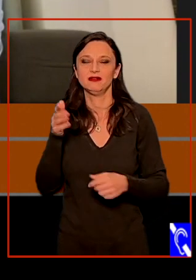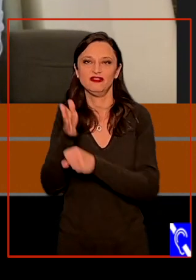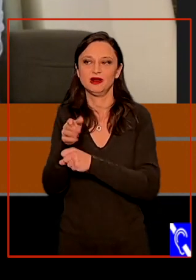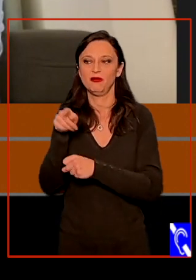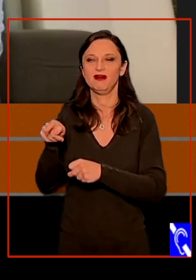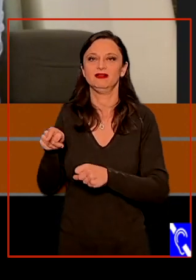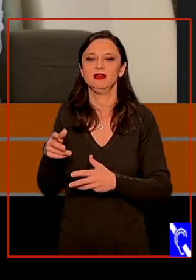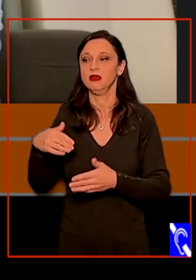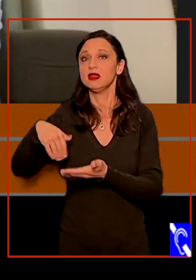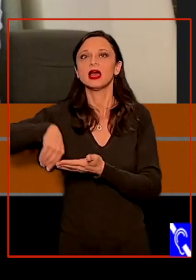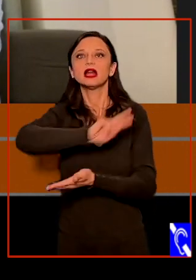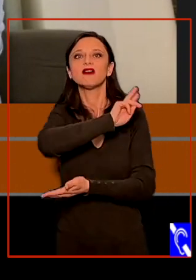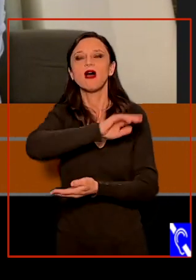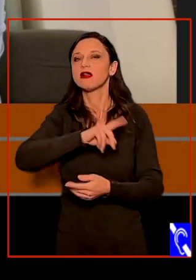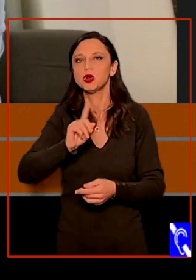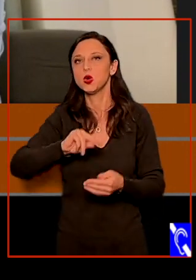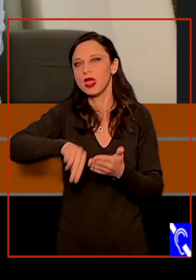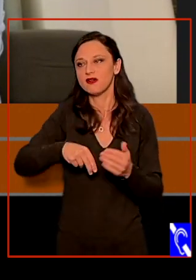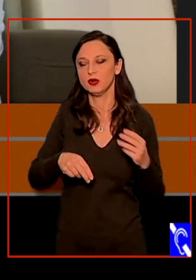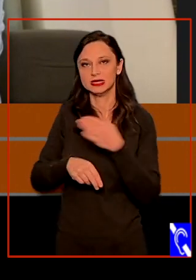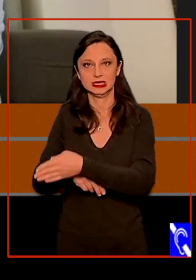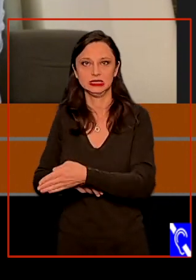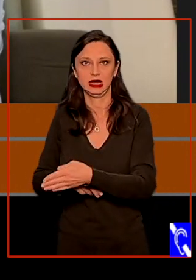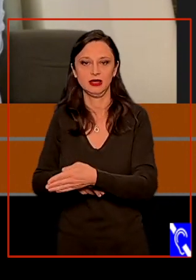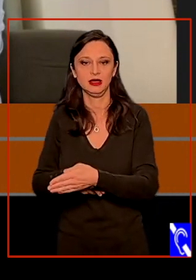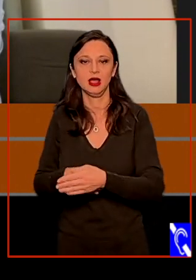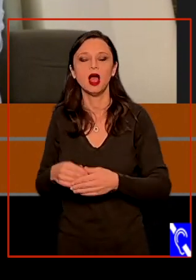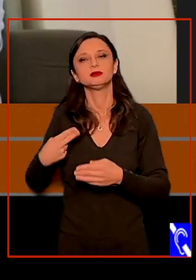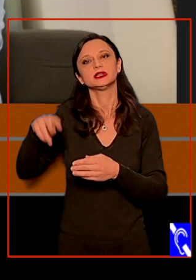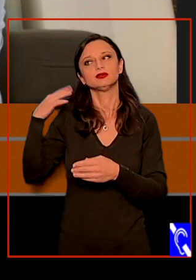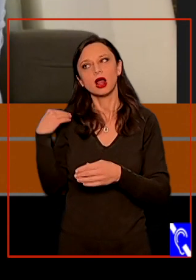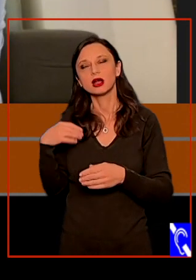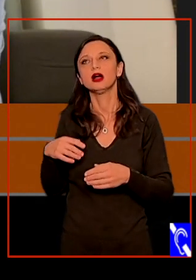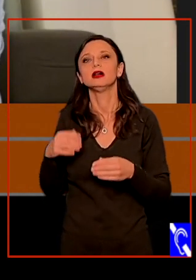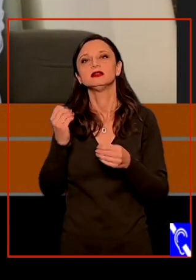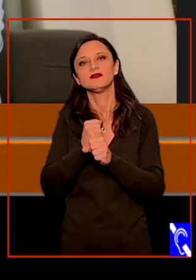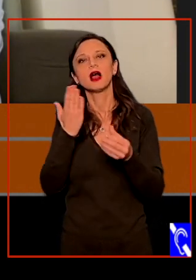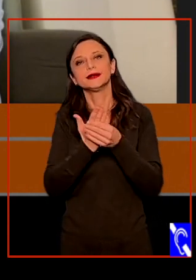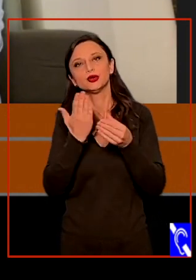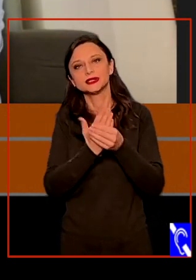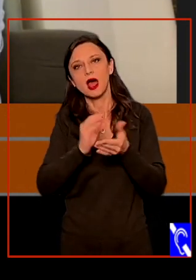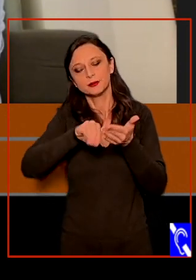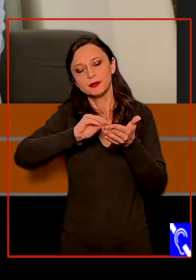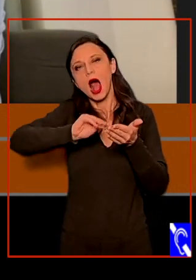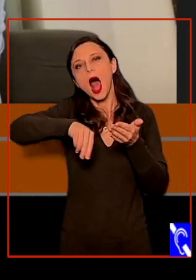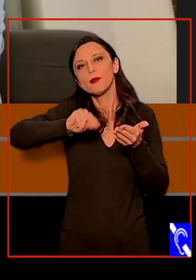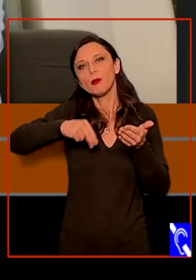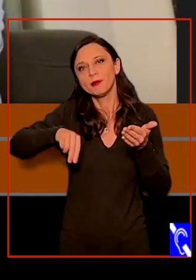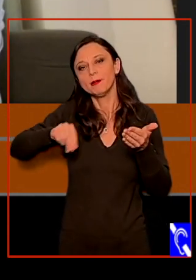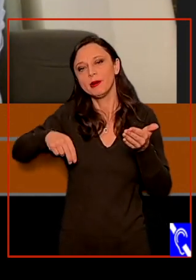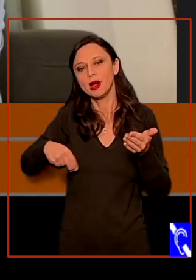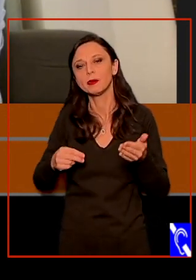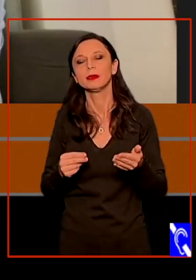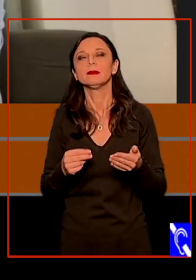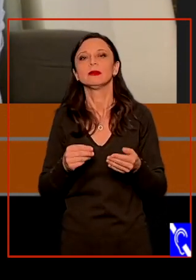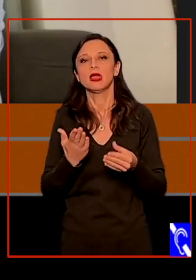și a dat afară și n-au putut să își facă treaba, a trebuit să se întoarcă și să obțină, mă rog, să-și facă un fel